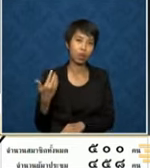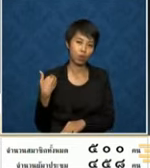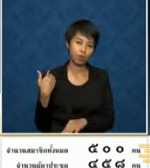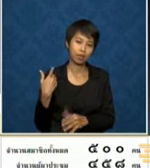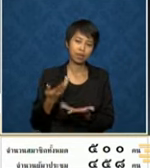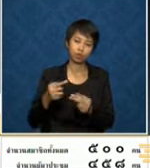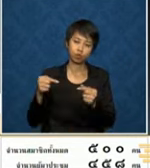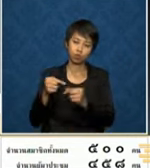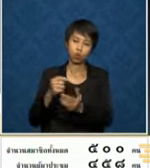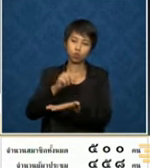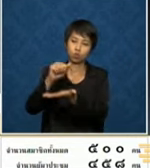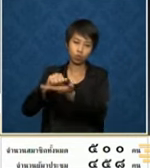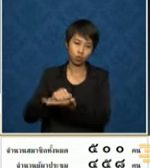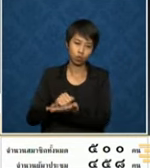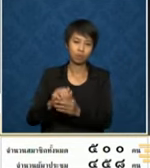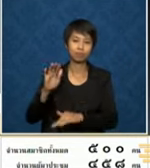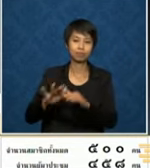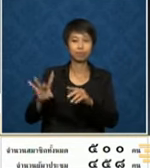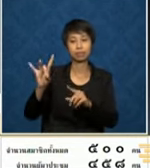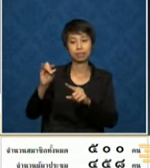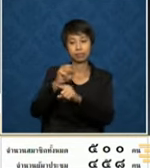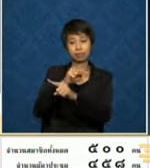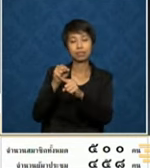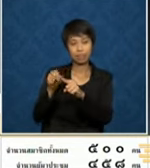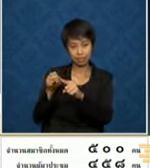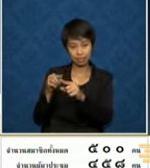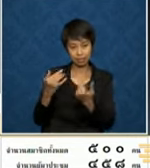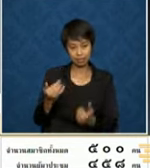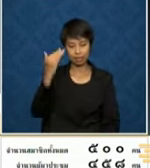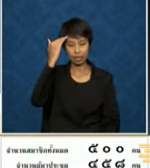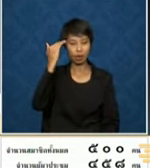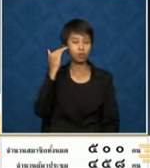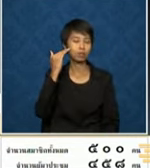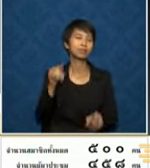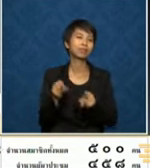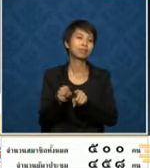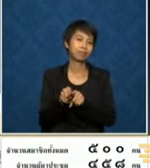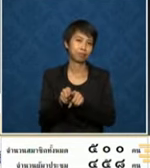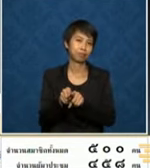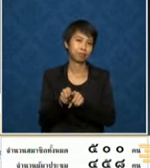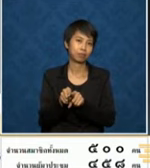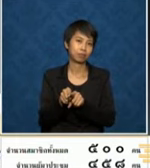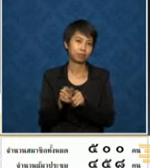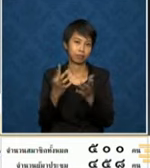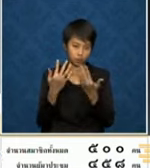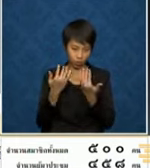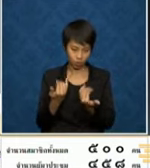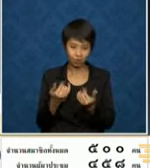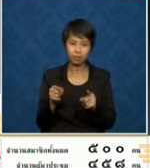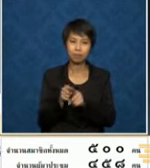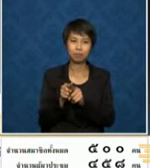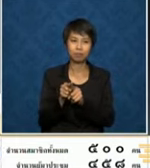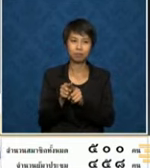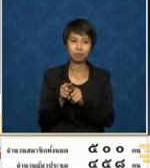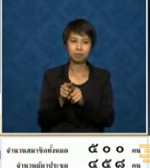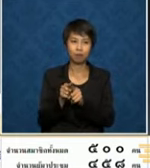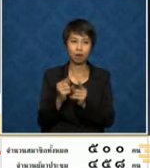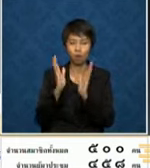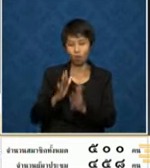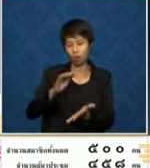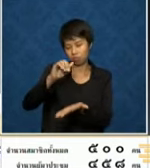ลับคืนมาประมาณ 80% ไปแล้วรวมถึงเกาหลีใต้ที่หายใจลดต้นคอนะคะก็สามารถที่จะมีจำนว